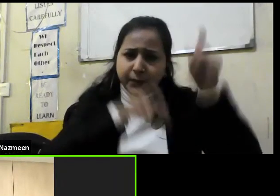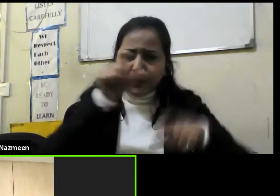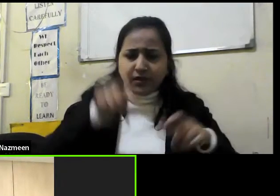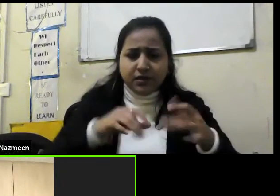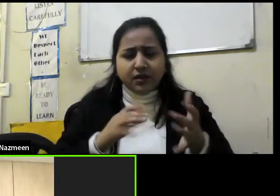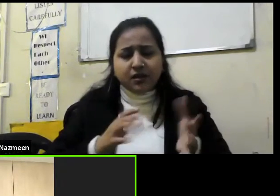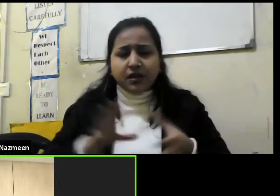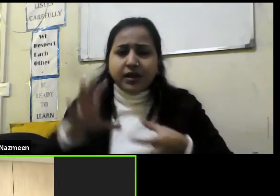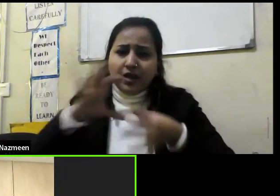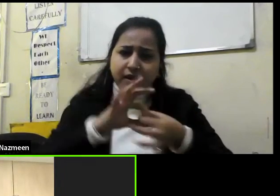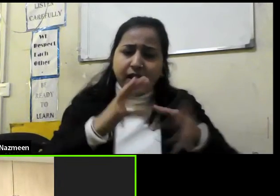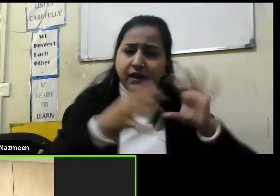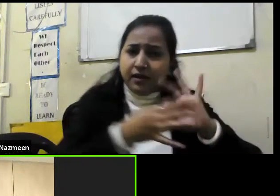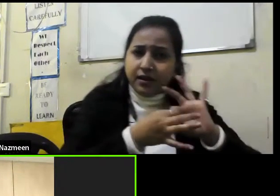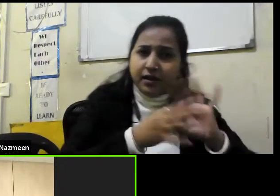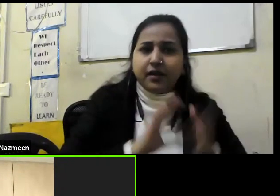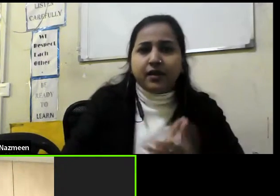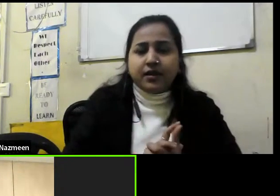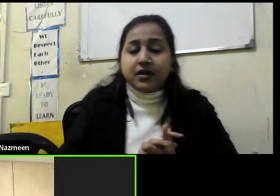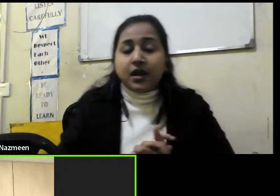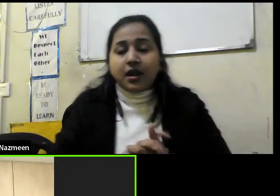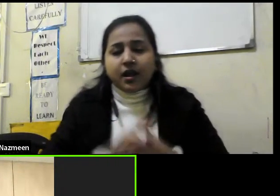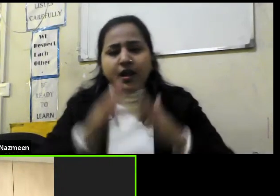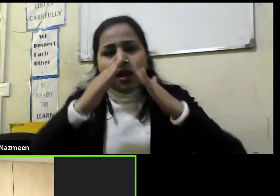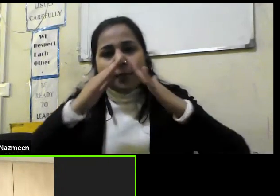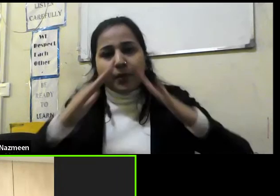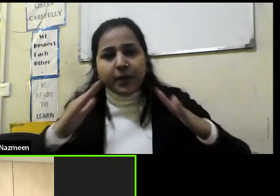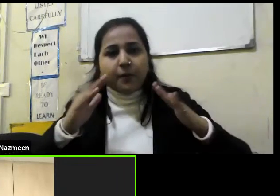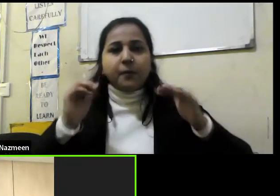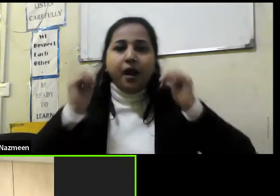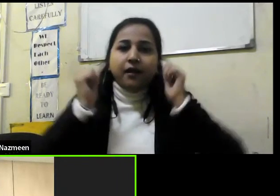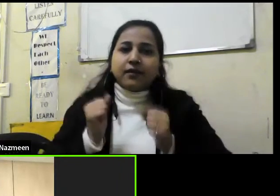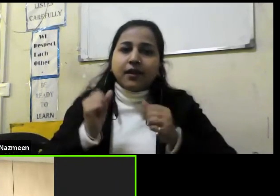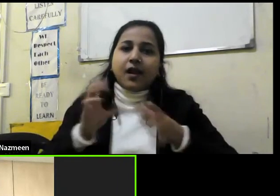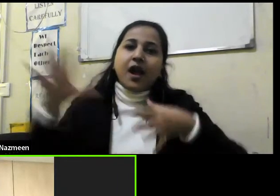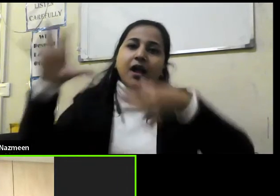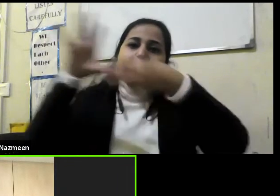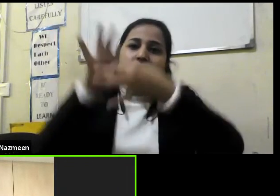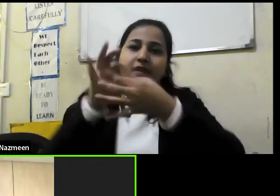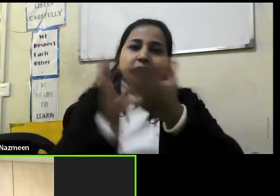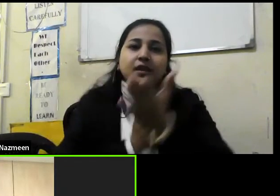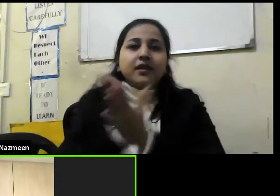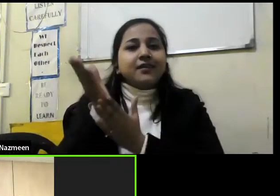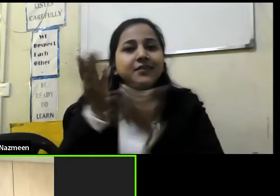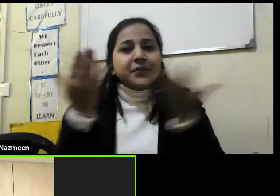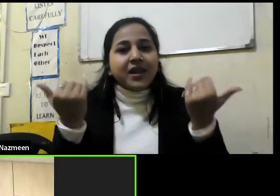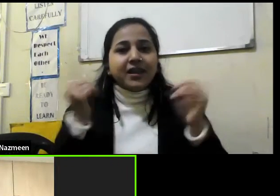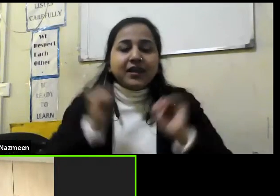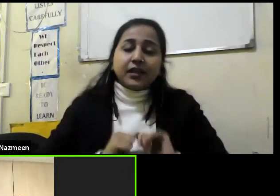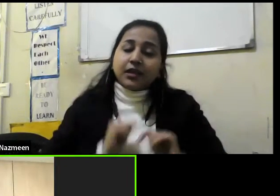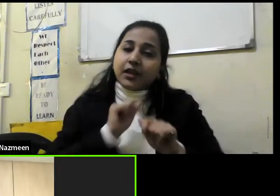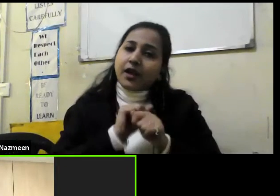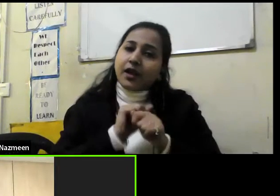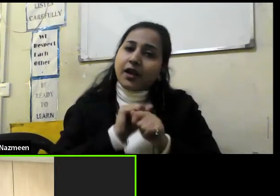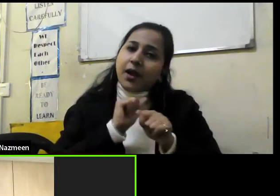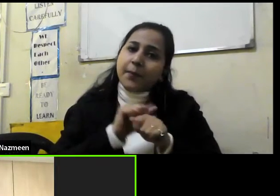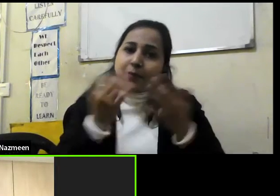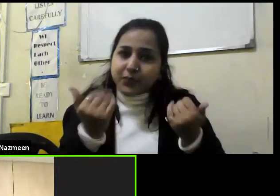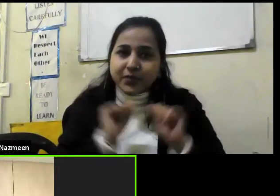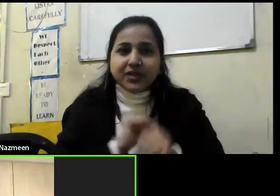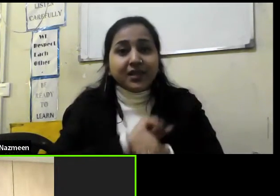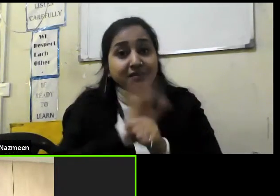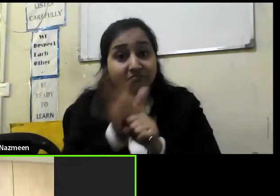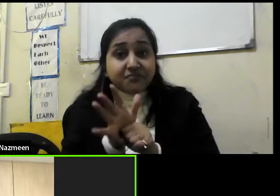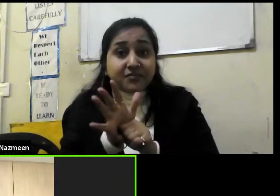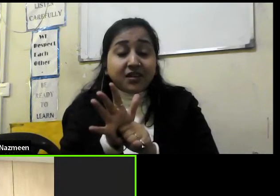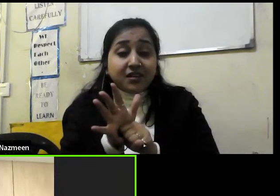from their ease out locations. तो हम हर जगह से कनेक्ट करके काम कर सकते हैं. तो द लर्निंग ऑफ कोविड इज दैट